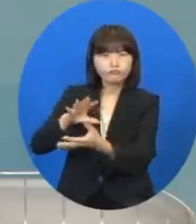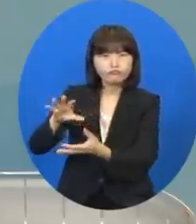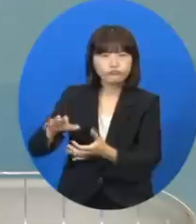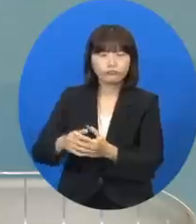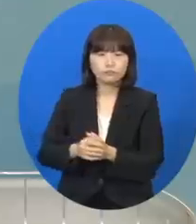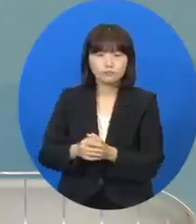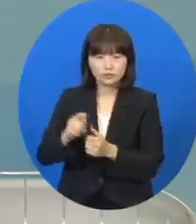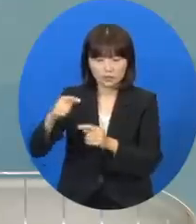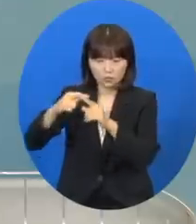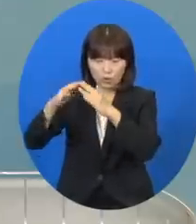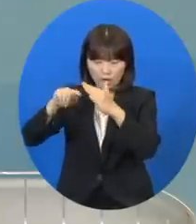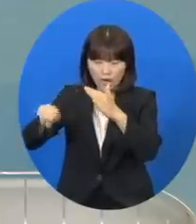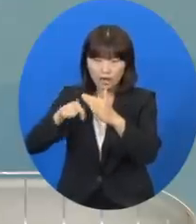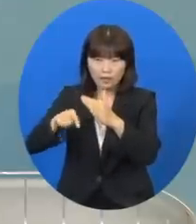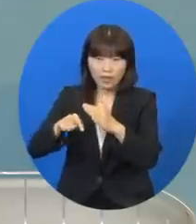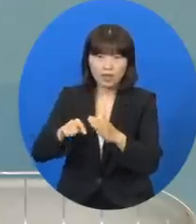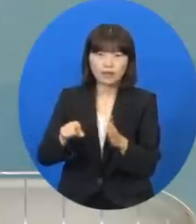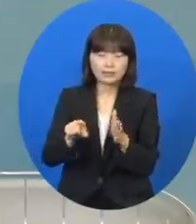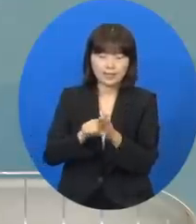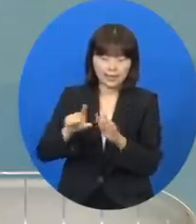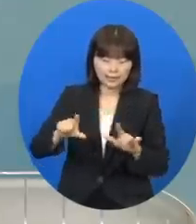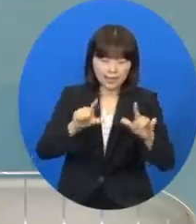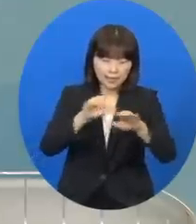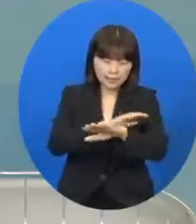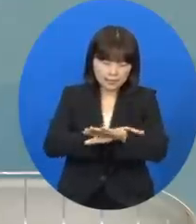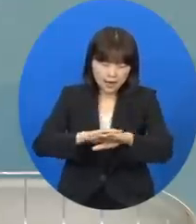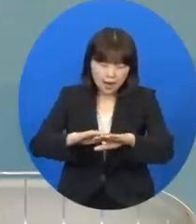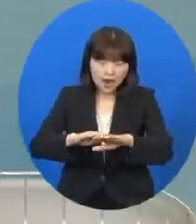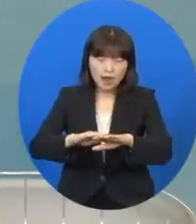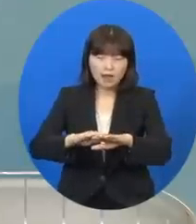경건하게 모범적으로 잘하던 어느 집사가